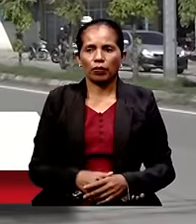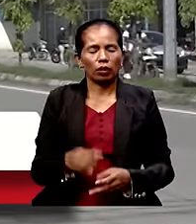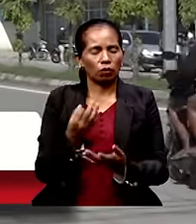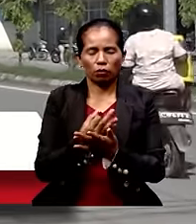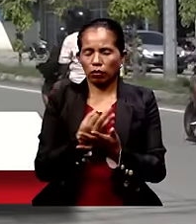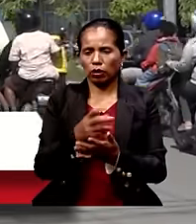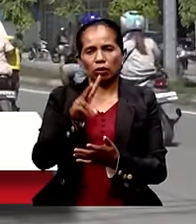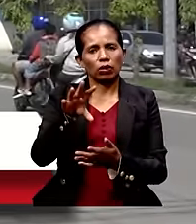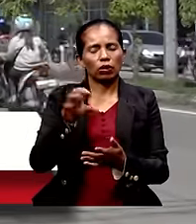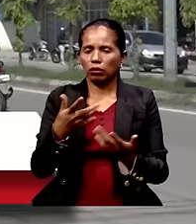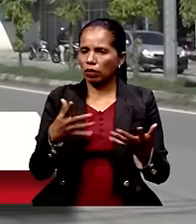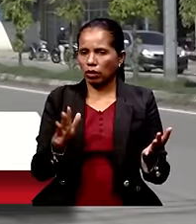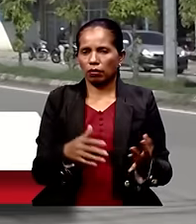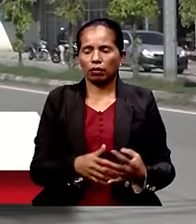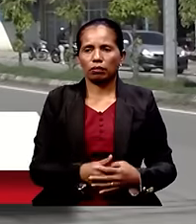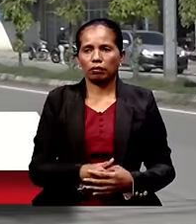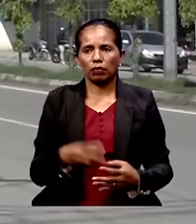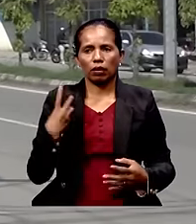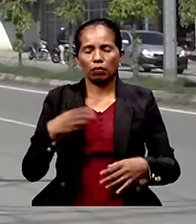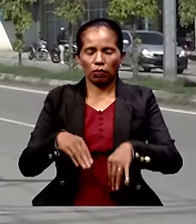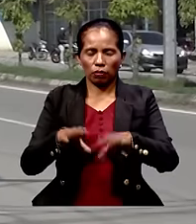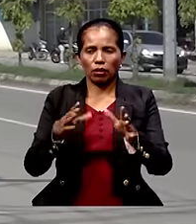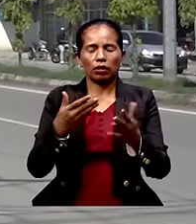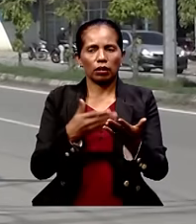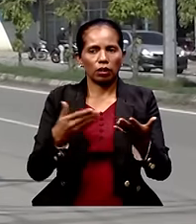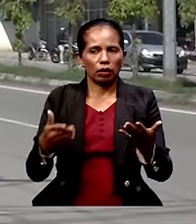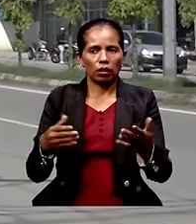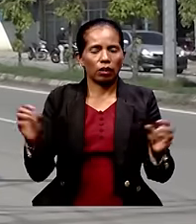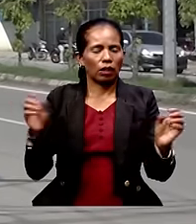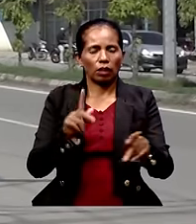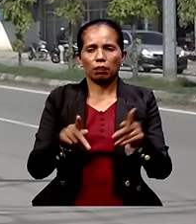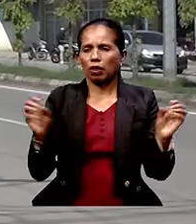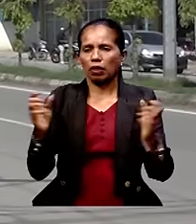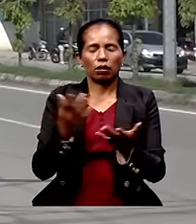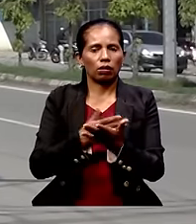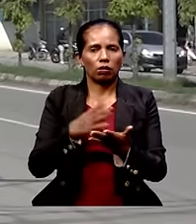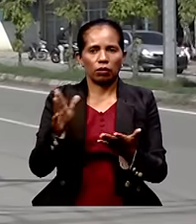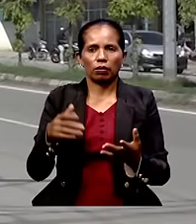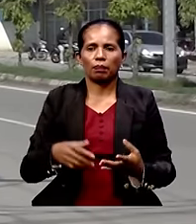lá liu neve am fan sasamos nunca mais chama lá